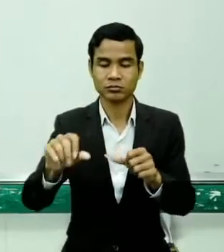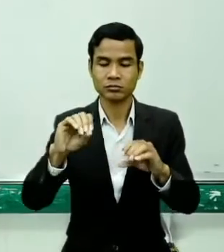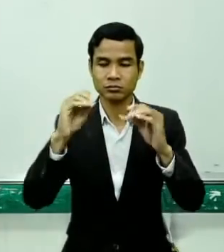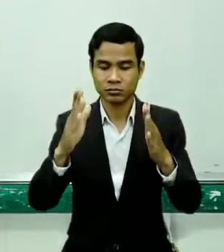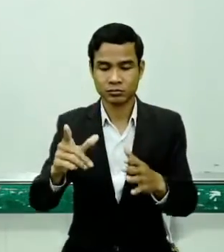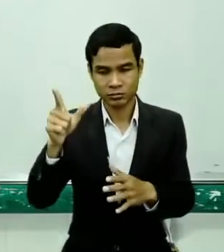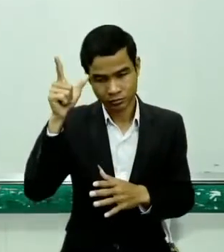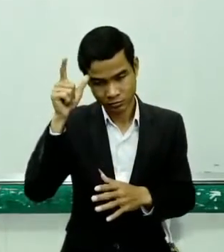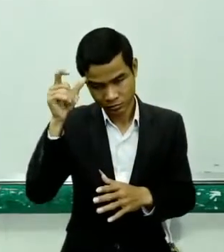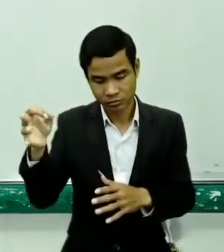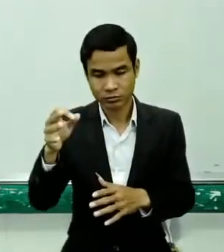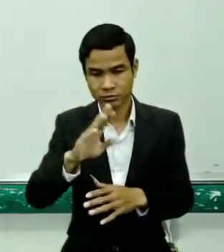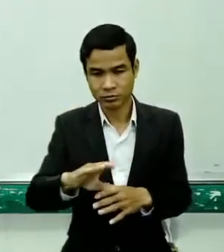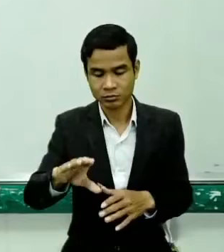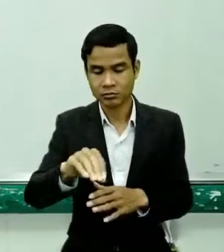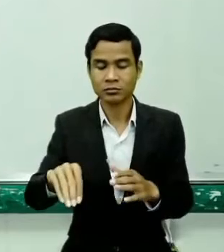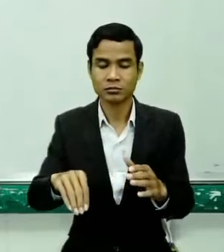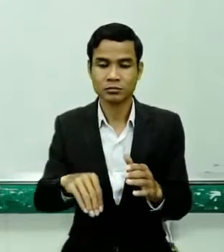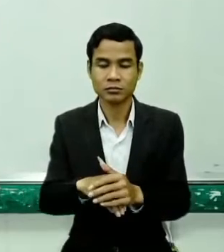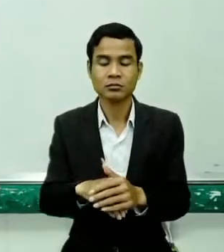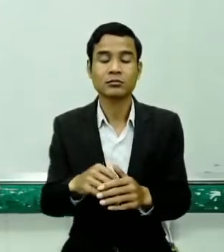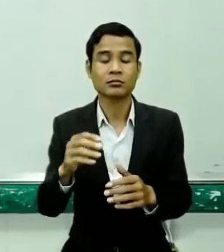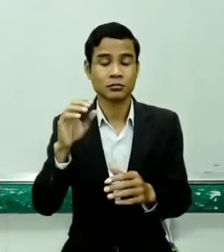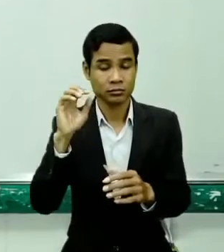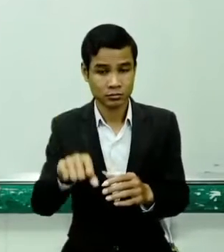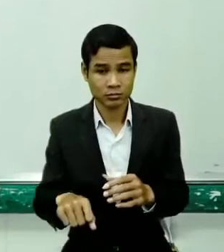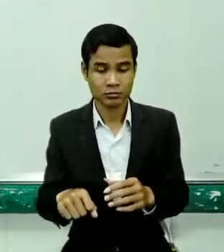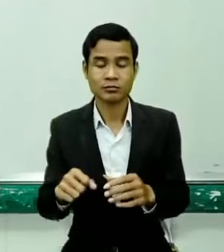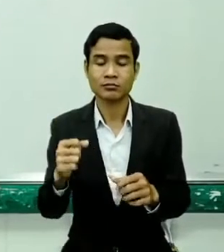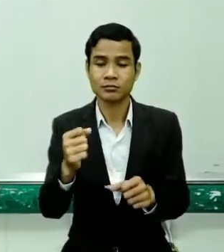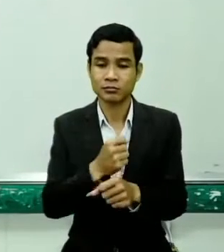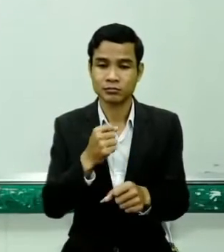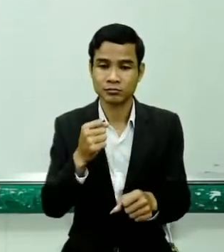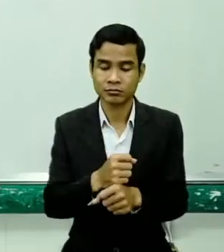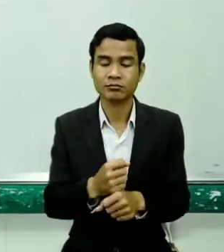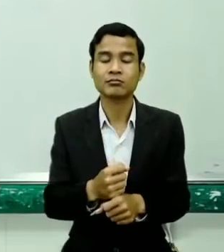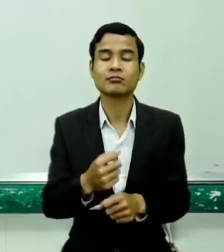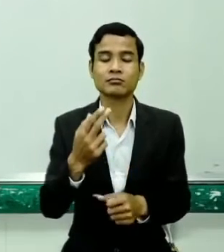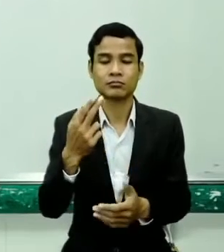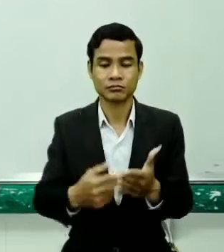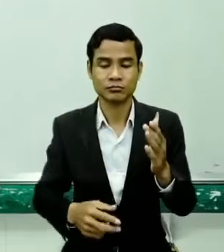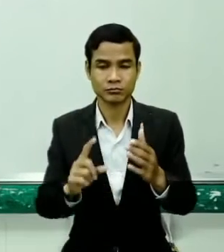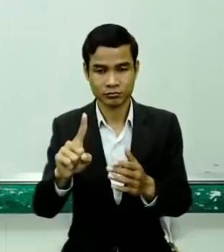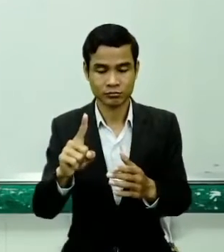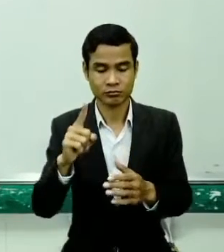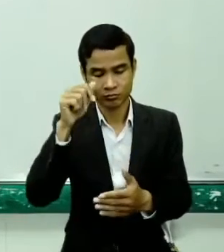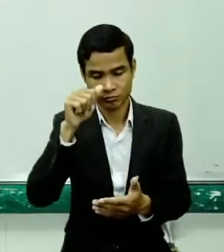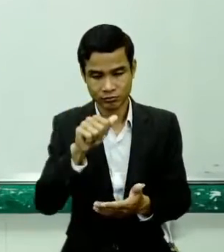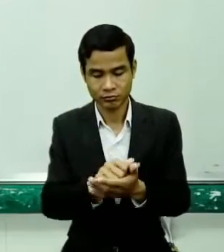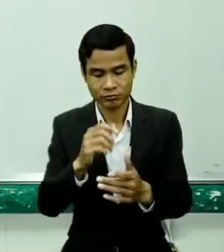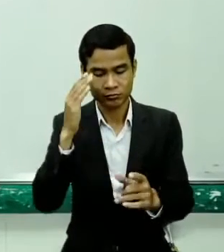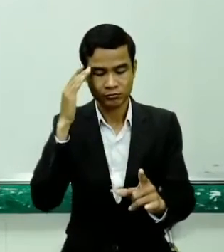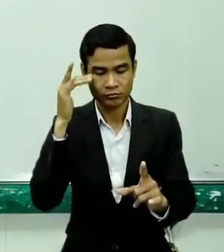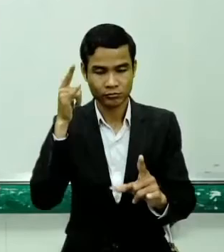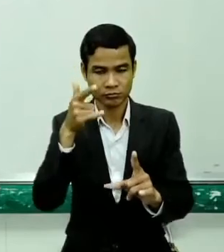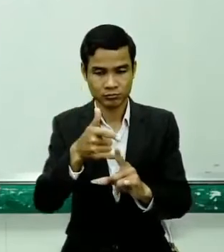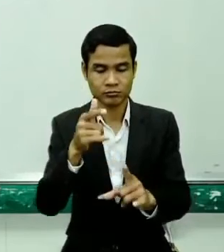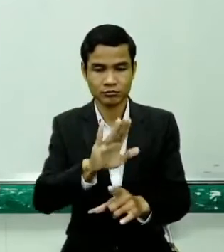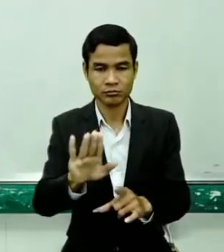cổ chưa chạy thà con tiếng ọc khả nế. Bà cọp chiên nâng thư vơ cách ca với. Bạn xâm rạch ta bóng nó rồi bỏ